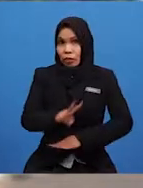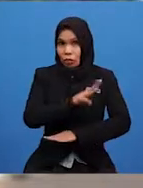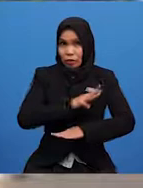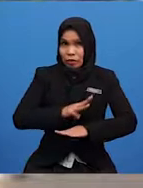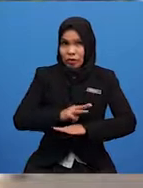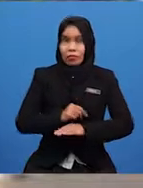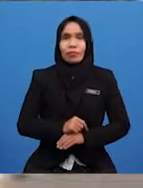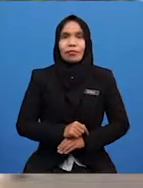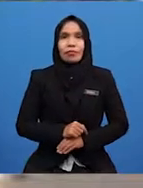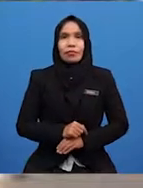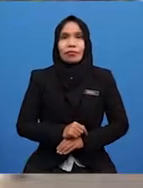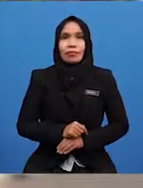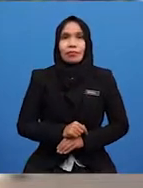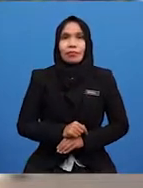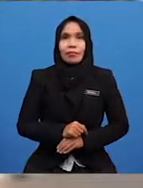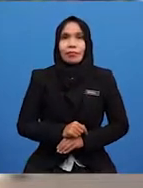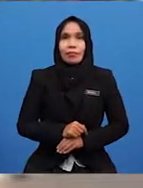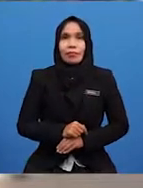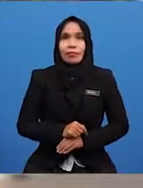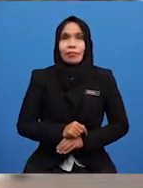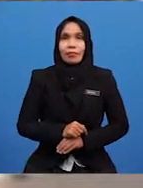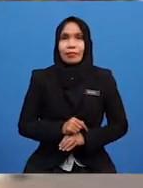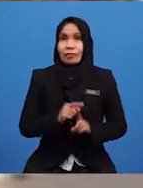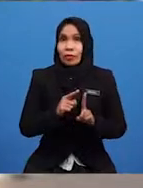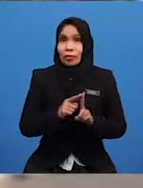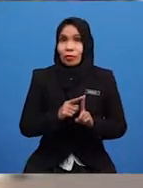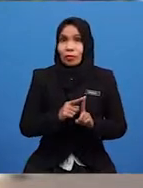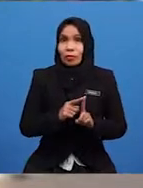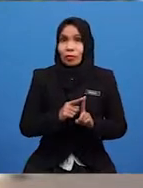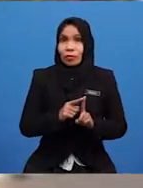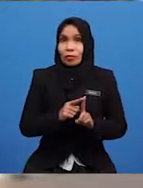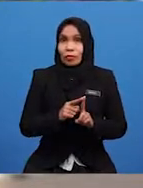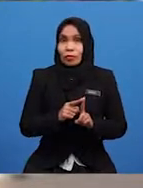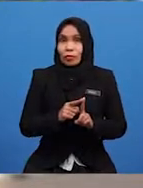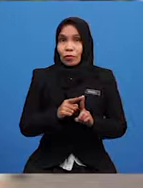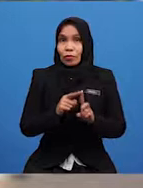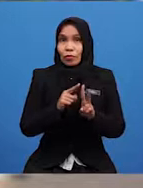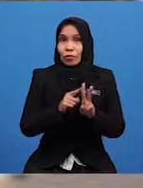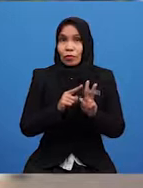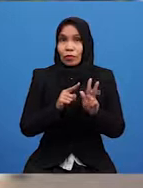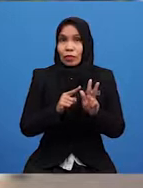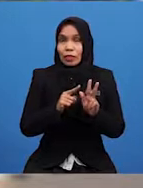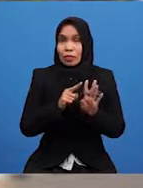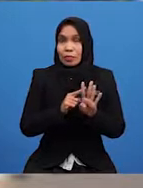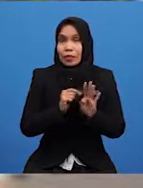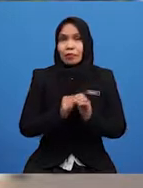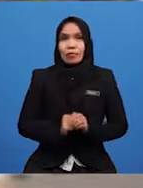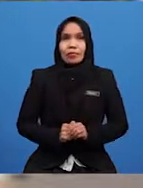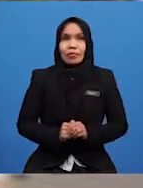di Semenanjung Melayu ialah Kuala Lingi, Beruas, Pahang, Terengganu dan